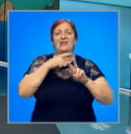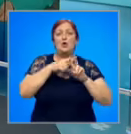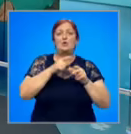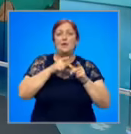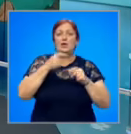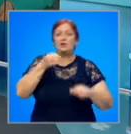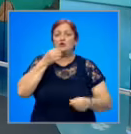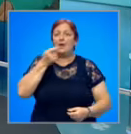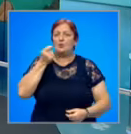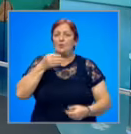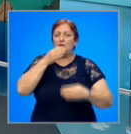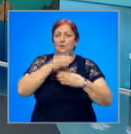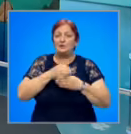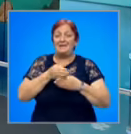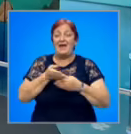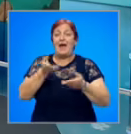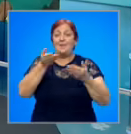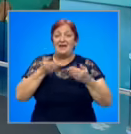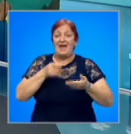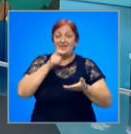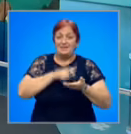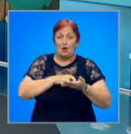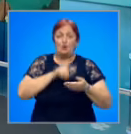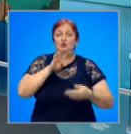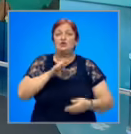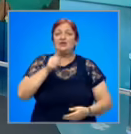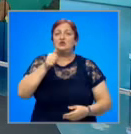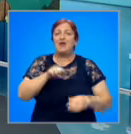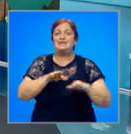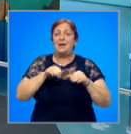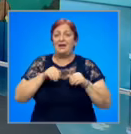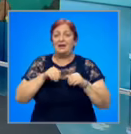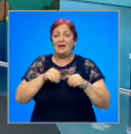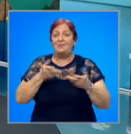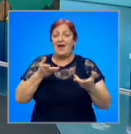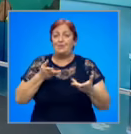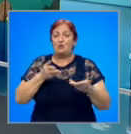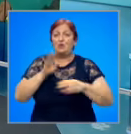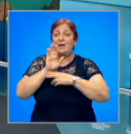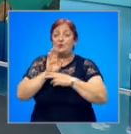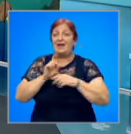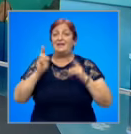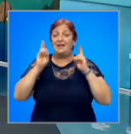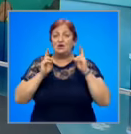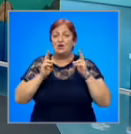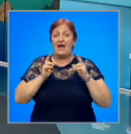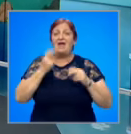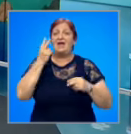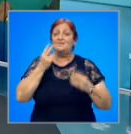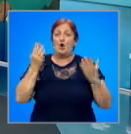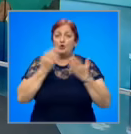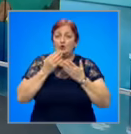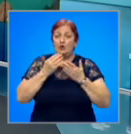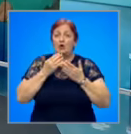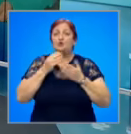ще ни разкаже подробностите за последния приет закон от 46-тия парламент. А именно, депутатите решиха окончателно на второ четене,